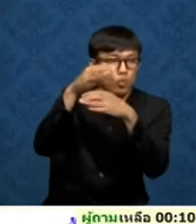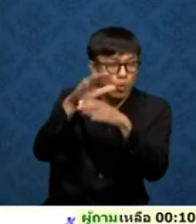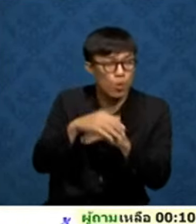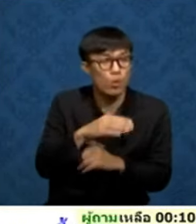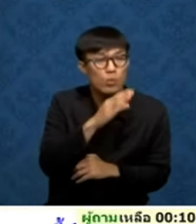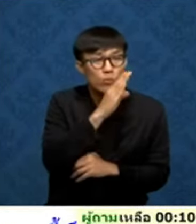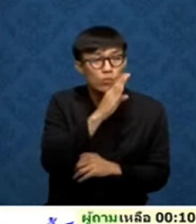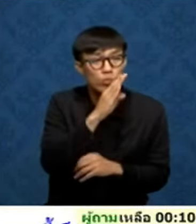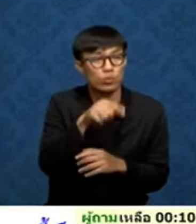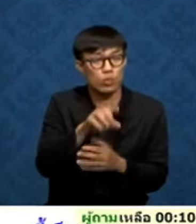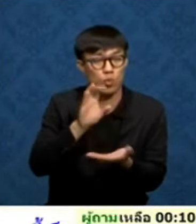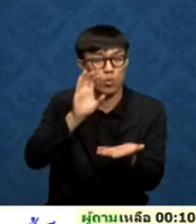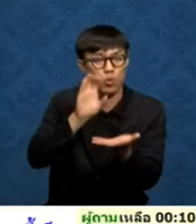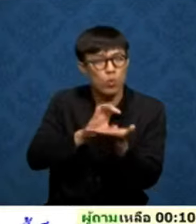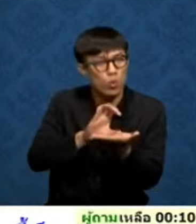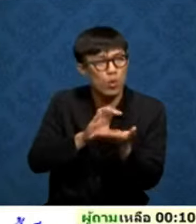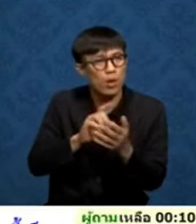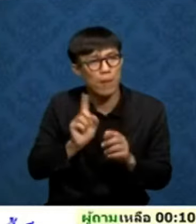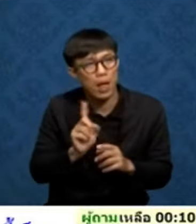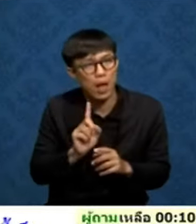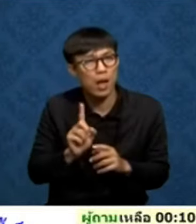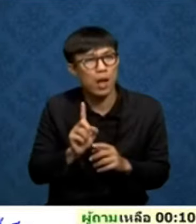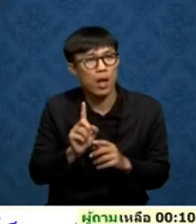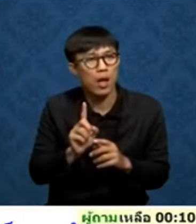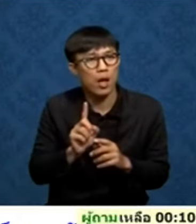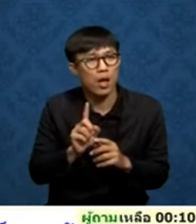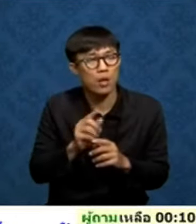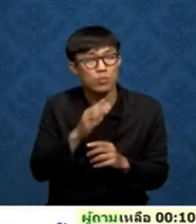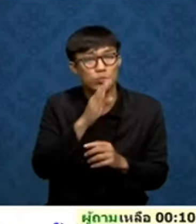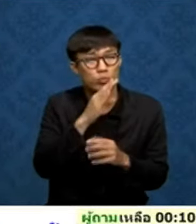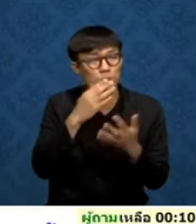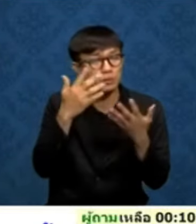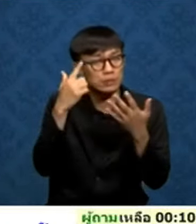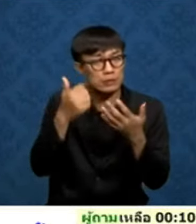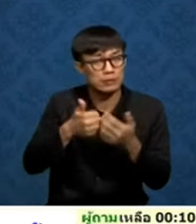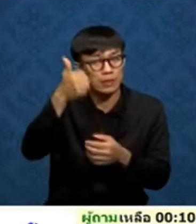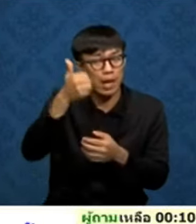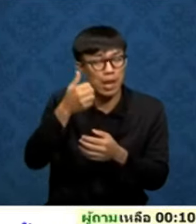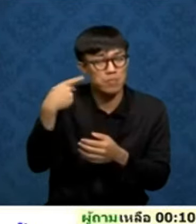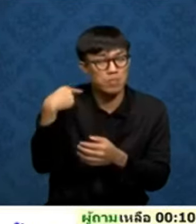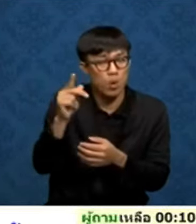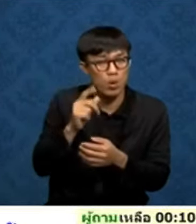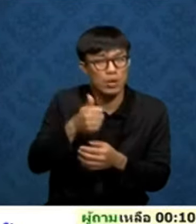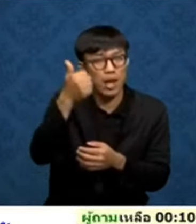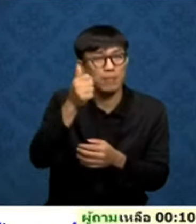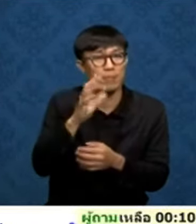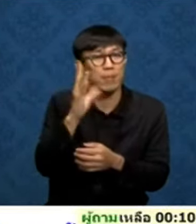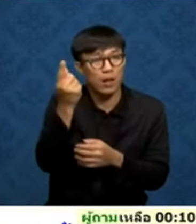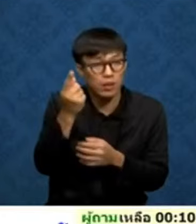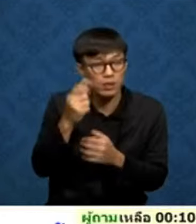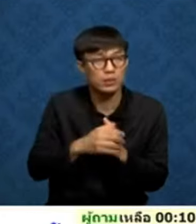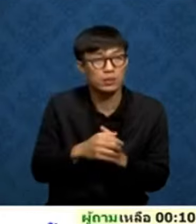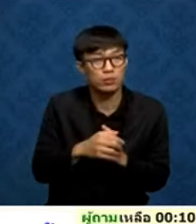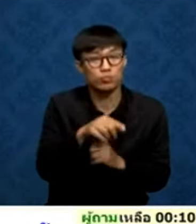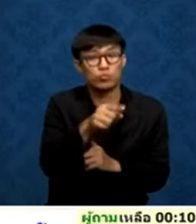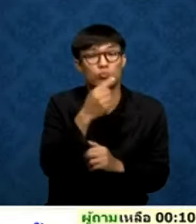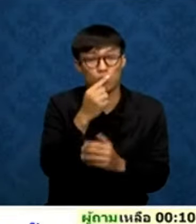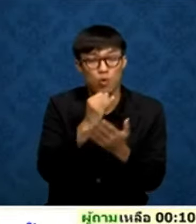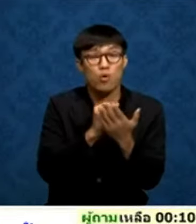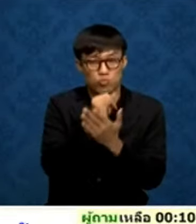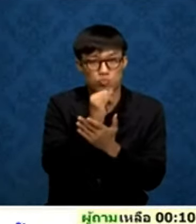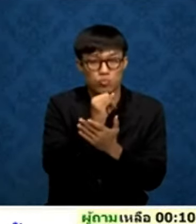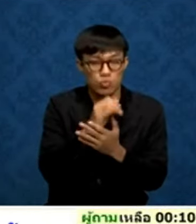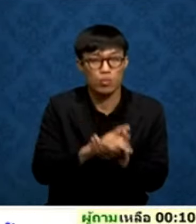งทุนนี้เนี่ยเป็นอย่างไรจะออกผลสัมฤทธิ์เมื่อไหร่ผมอยากจะเรียนอย่างนี้ครับท่านพูดถูกแล้วครับการลงทุนเนี่ยนะครับ